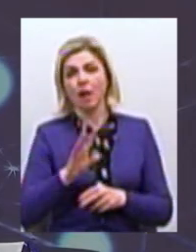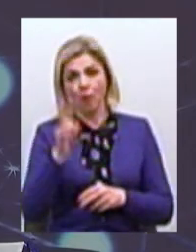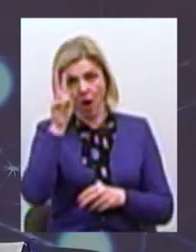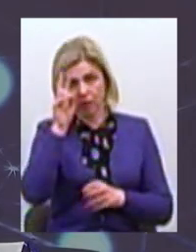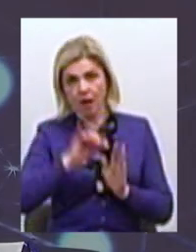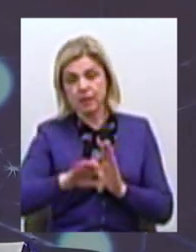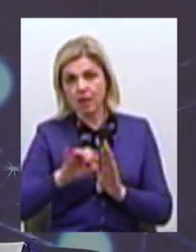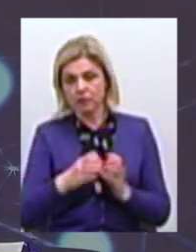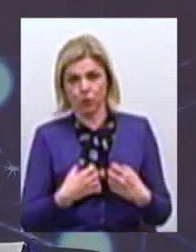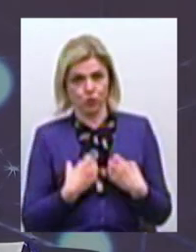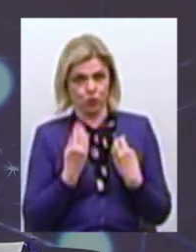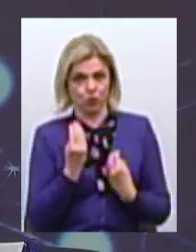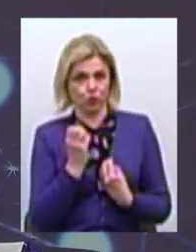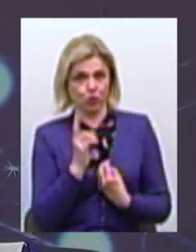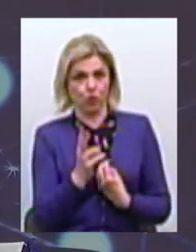просто шокировало.